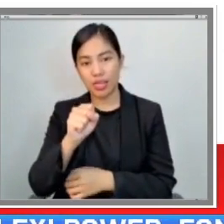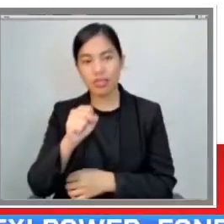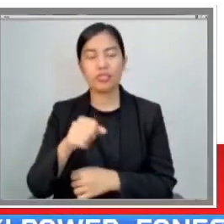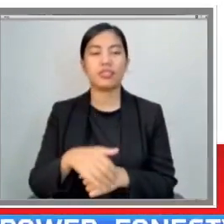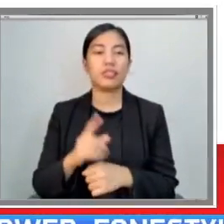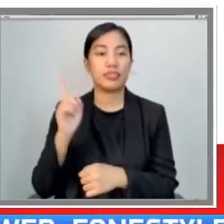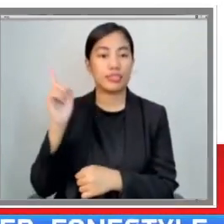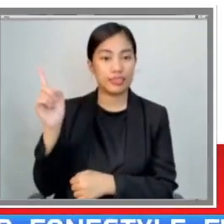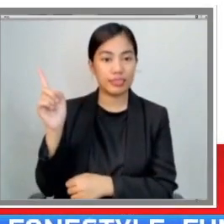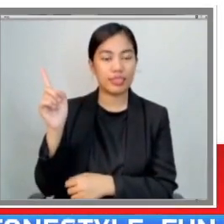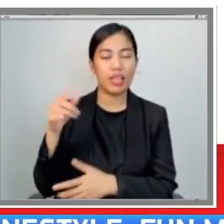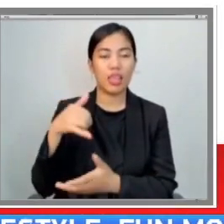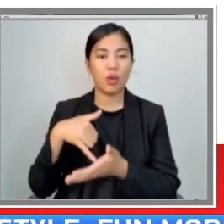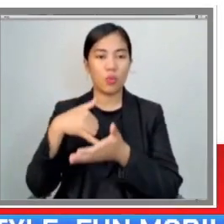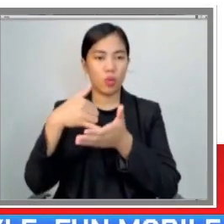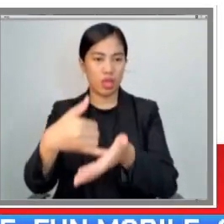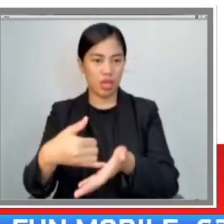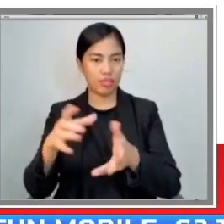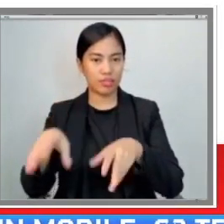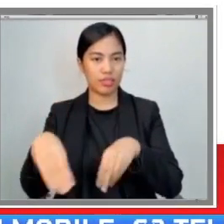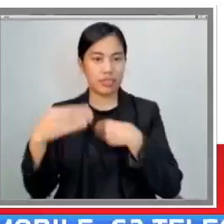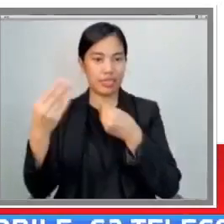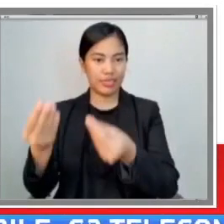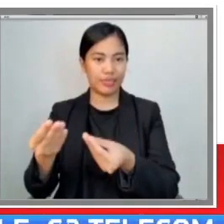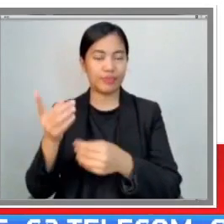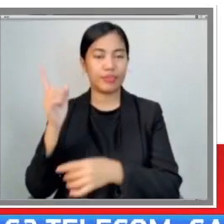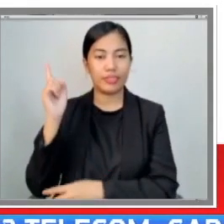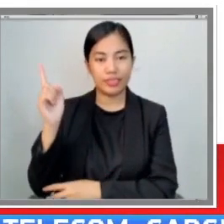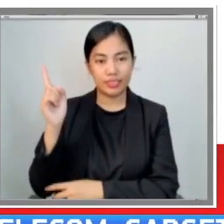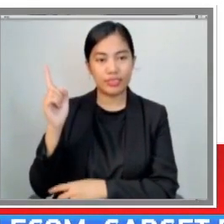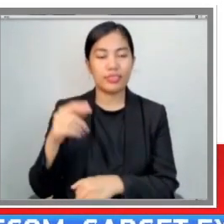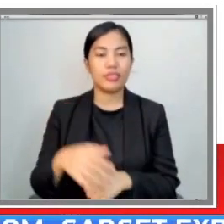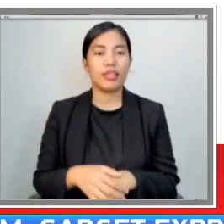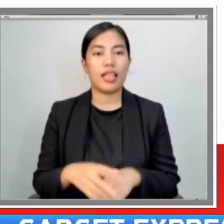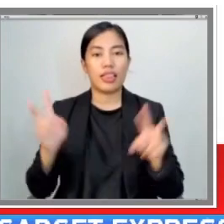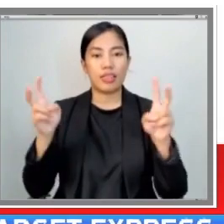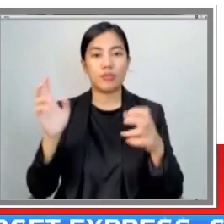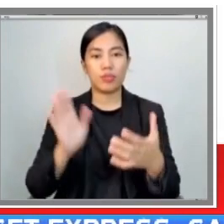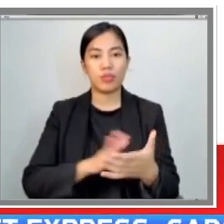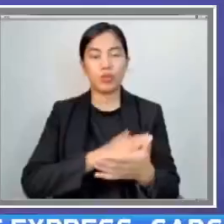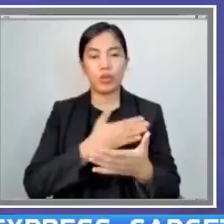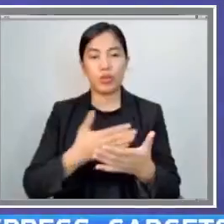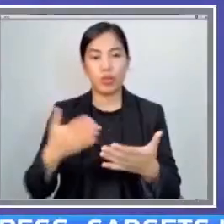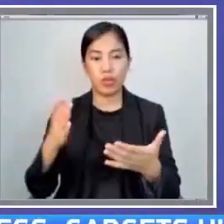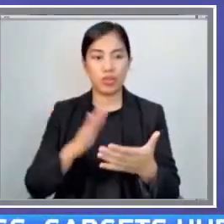Legacy, Tadhana, at ang theme song ng Maria Clara at Ibarra.